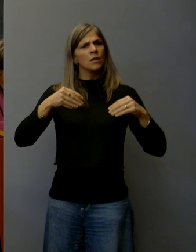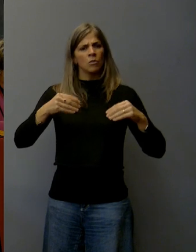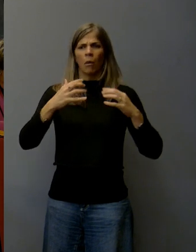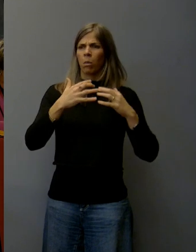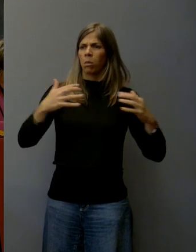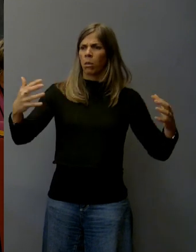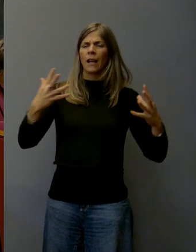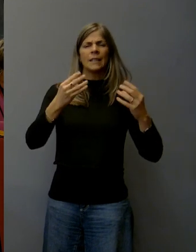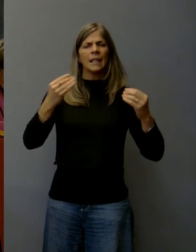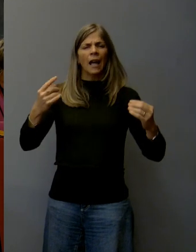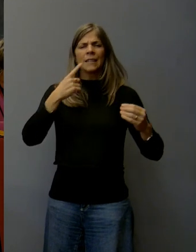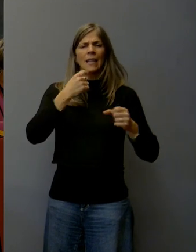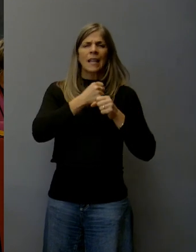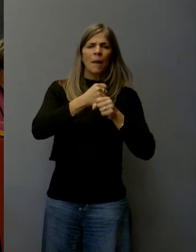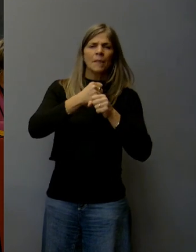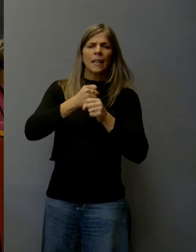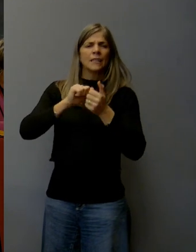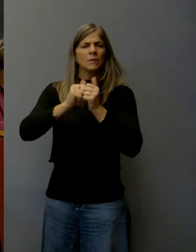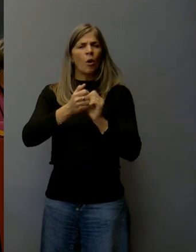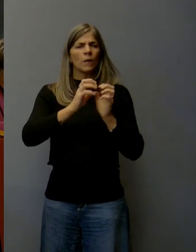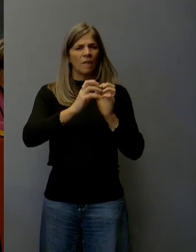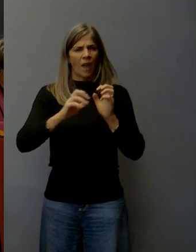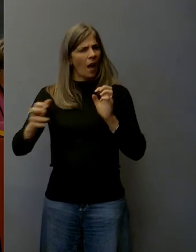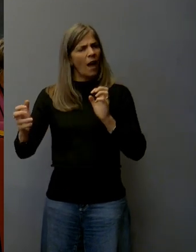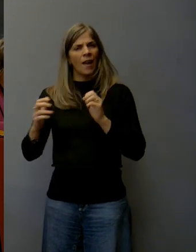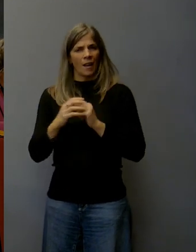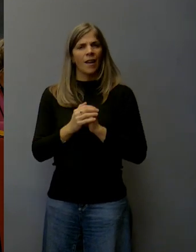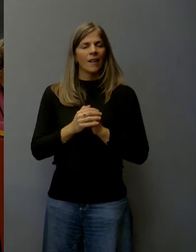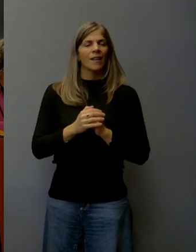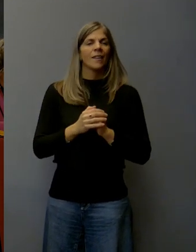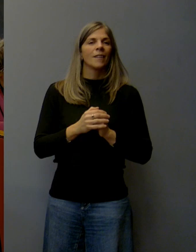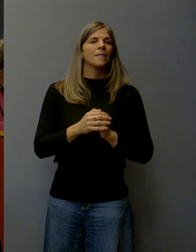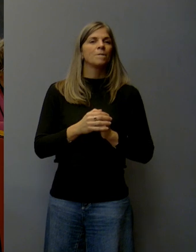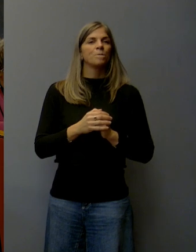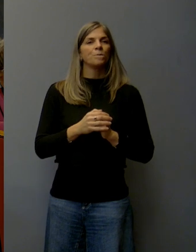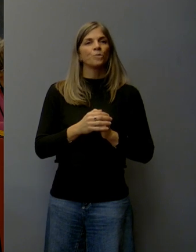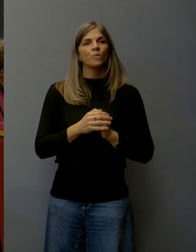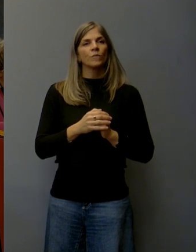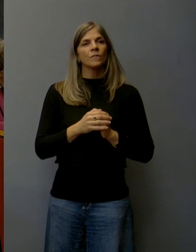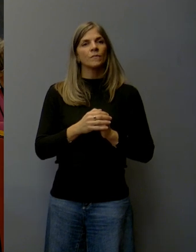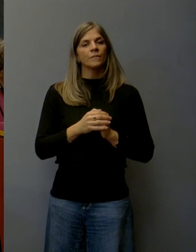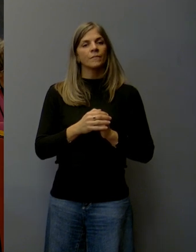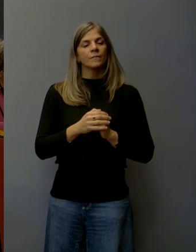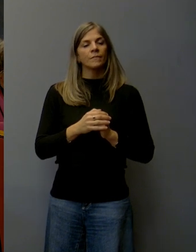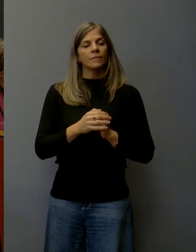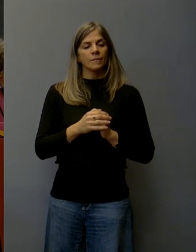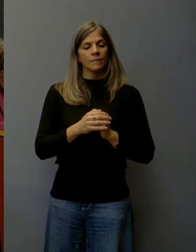rappresentanti di sport vari che in qualche maniera hanno sottolineato